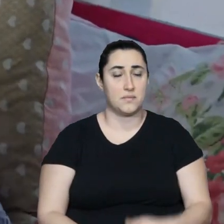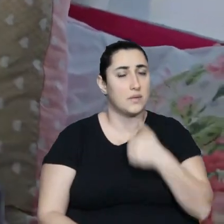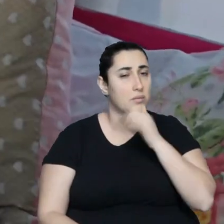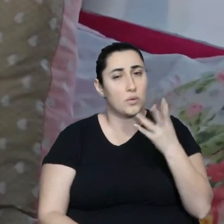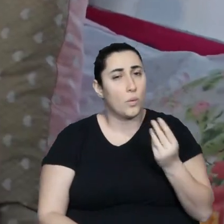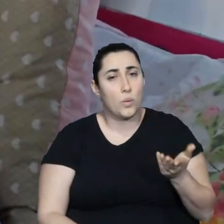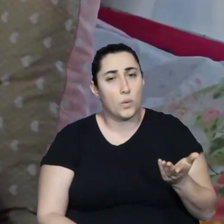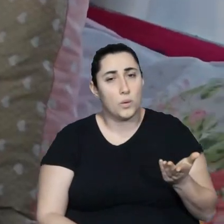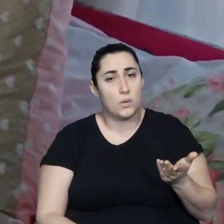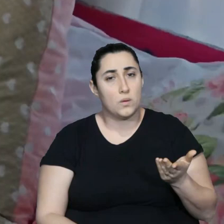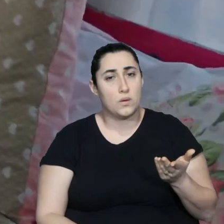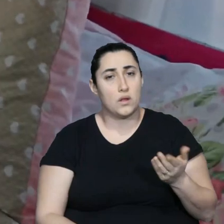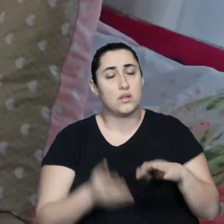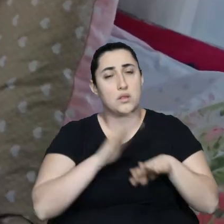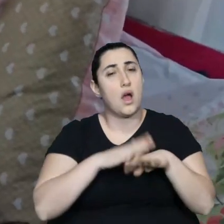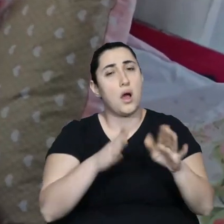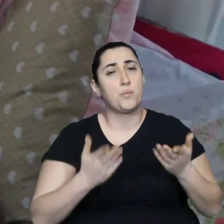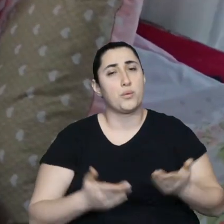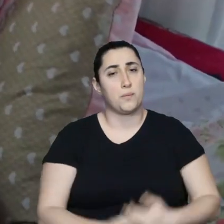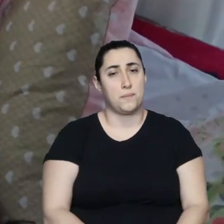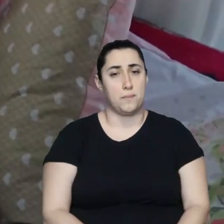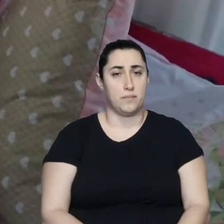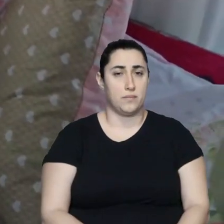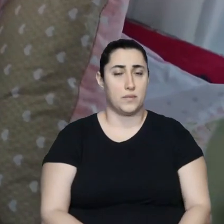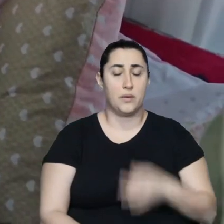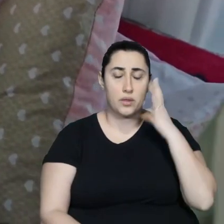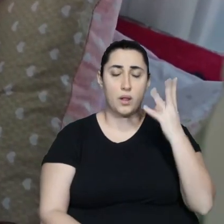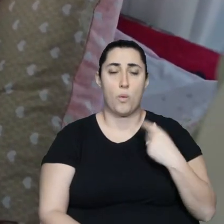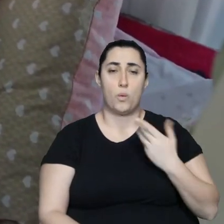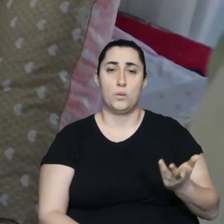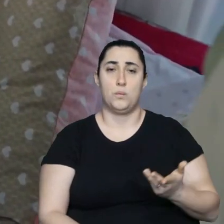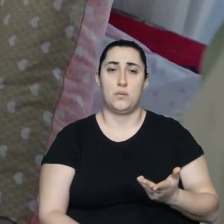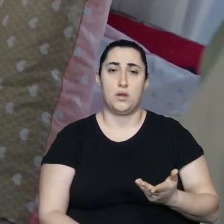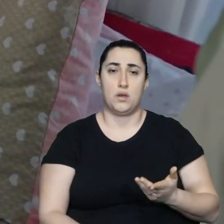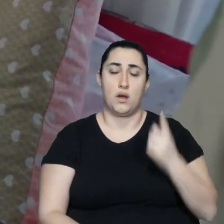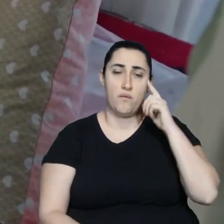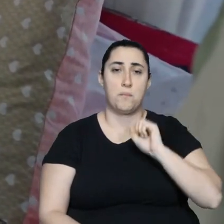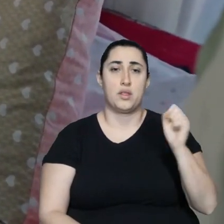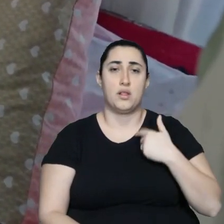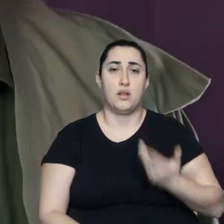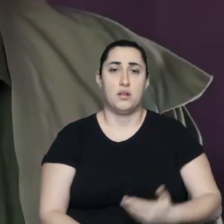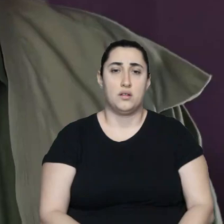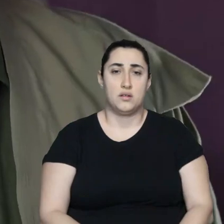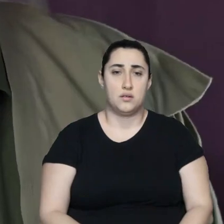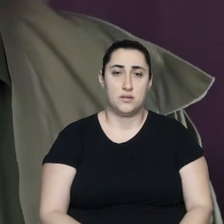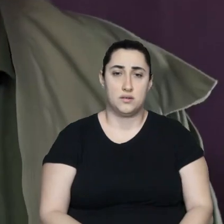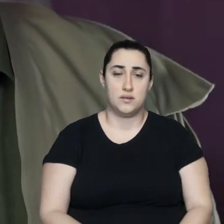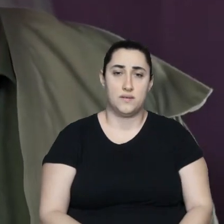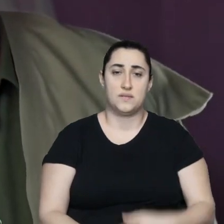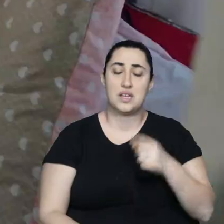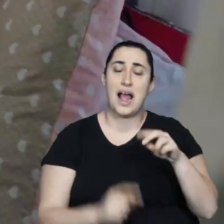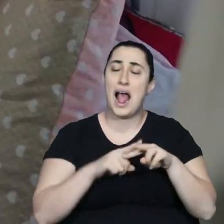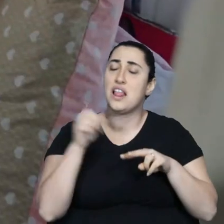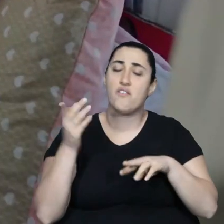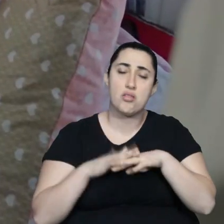Baba ne oluyor ya? Ne yapıyor ya? Aklımı oynattın, beynimi pört ettin be. Ne yaptın Alev'e